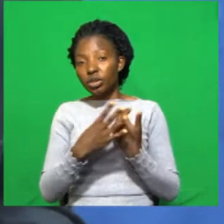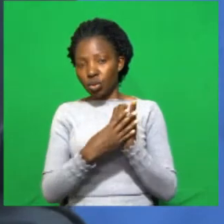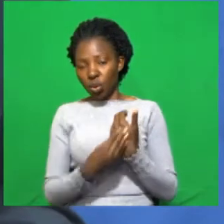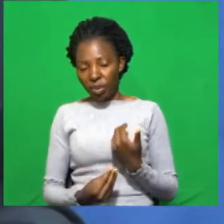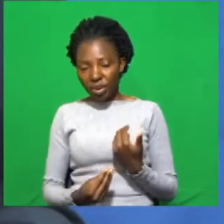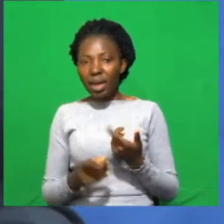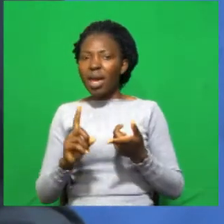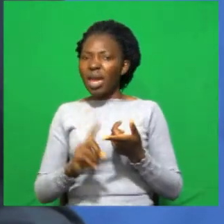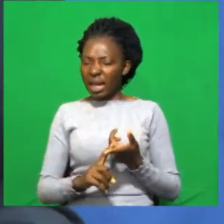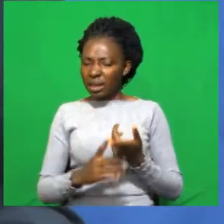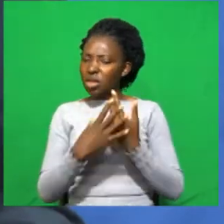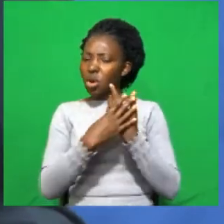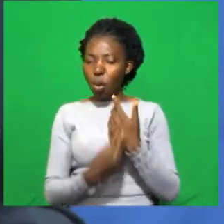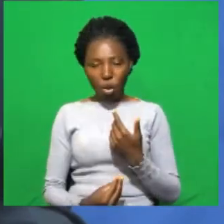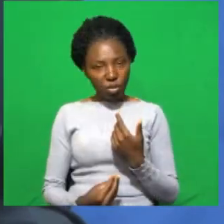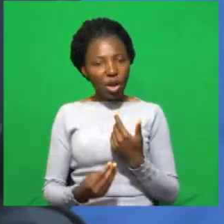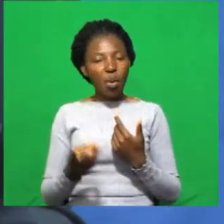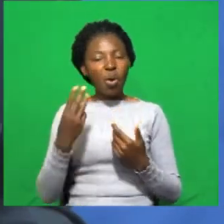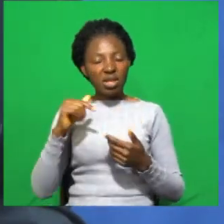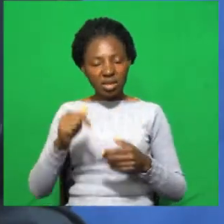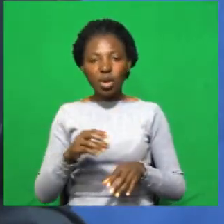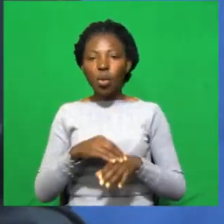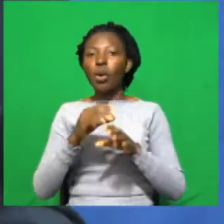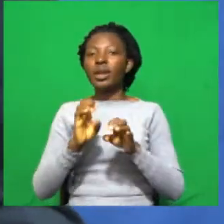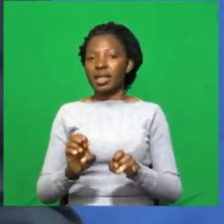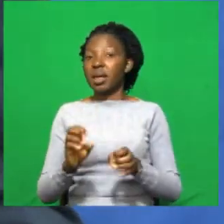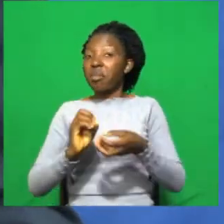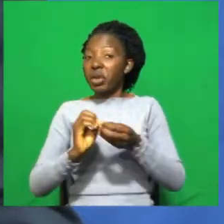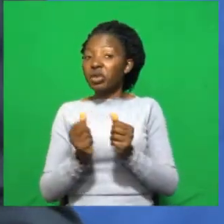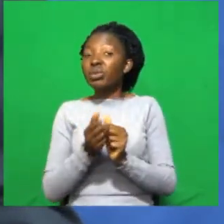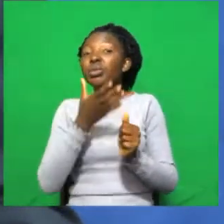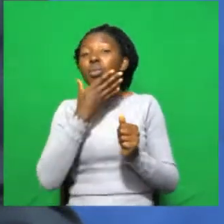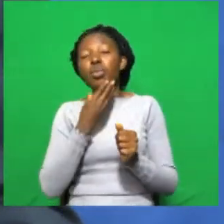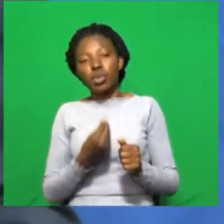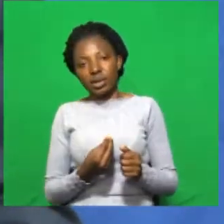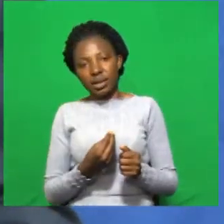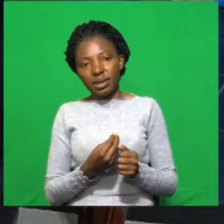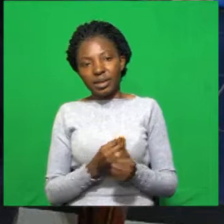Mufananidzo wacho, pikicha yacho ndo yaive pano pasi. Saka kurava kuti